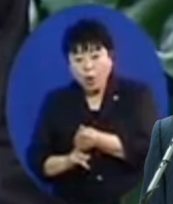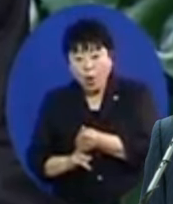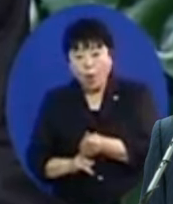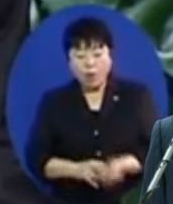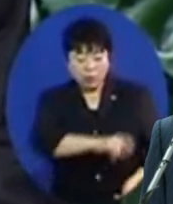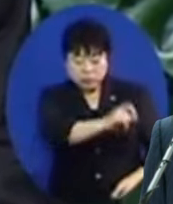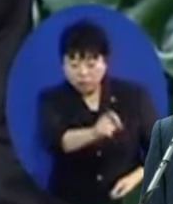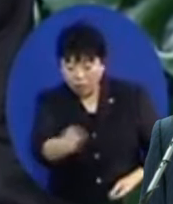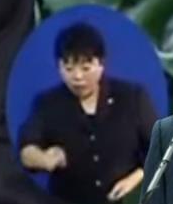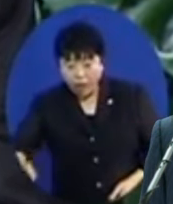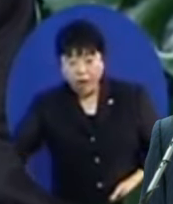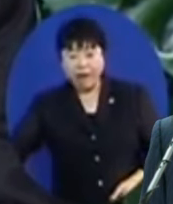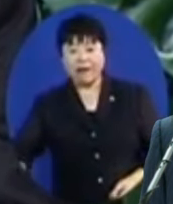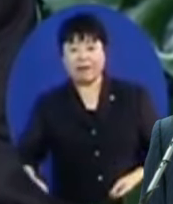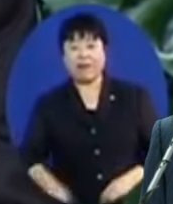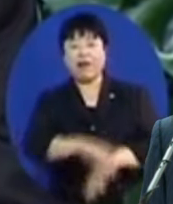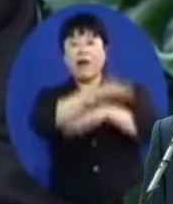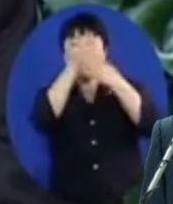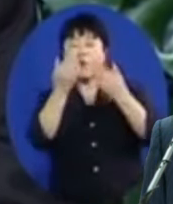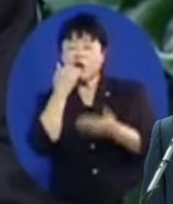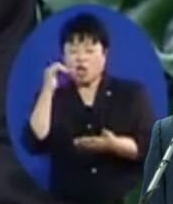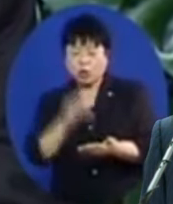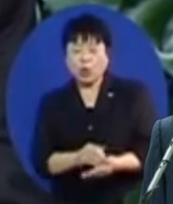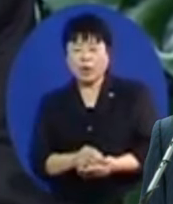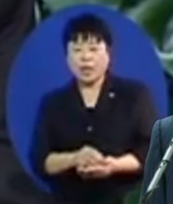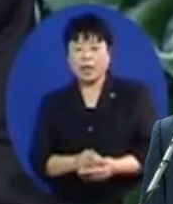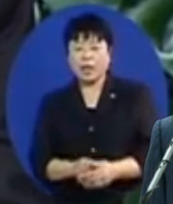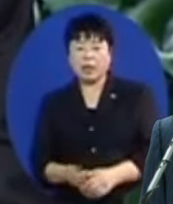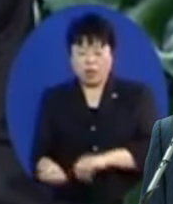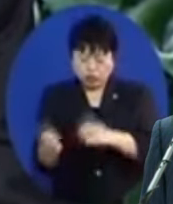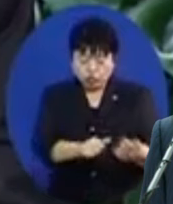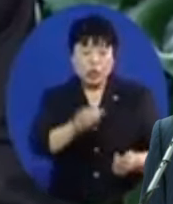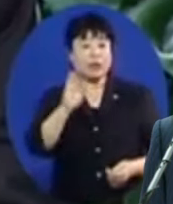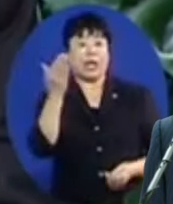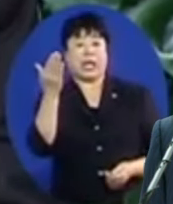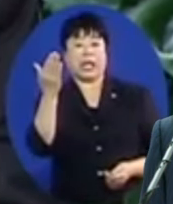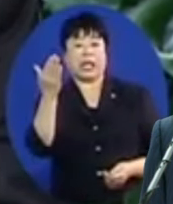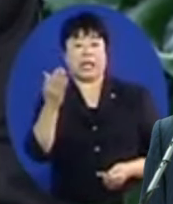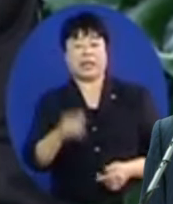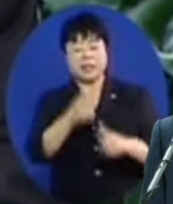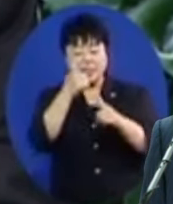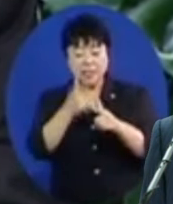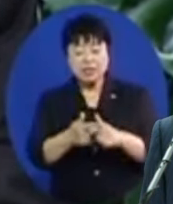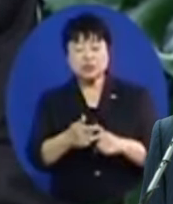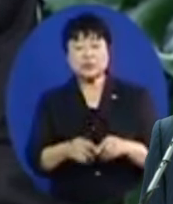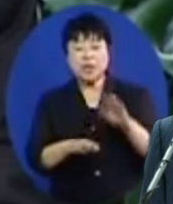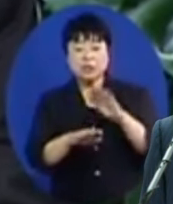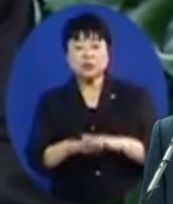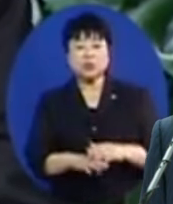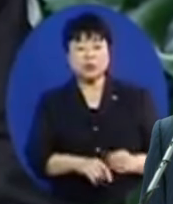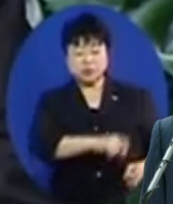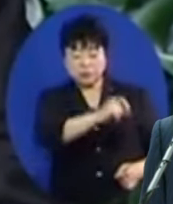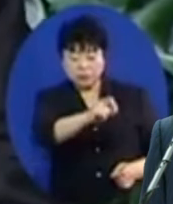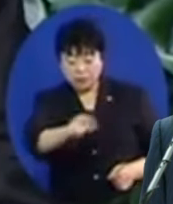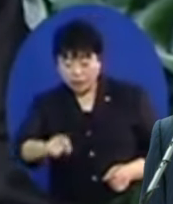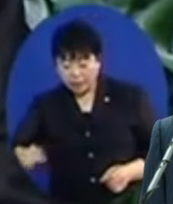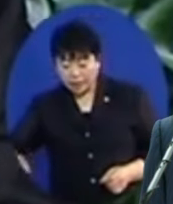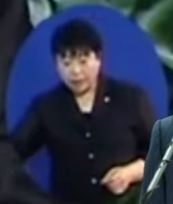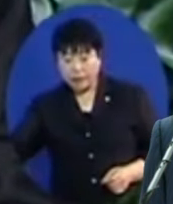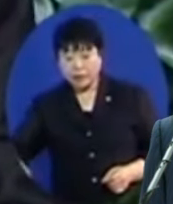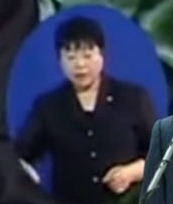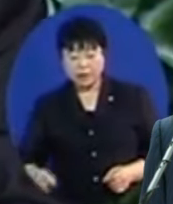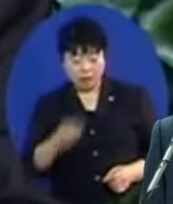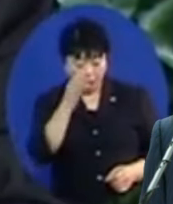적어 내려갑니다. 모조리 다 돌에 맞아 죽을 죄들을 다 감추어놓고 있습니다. 예수님 손가락이 가는 곳마다